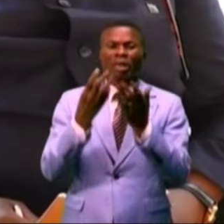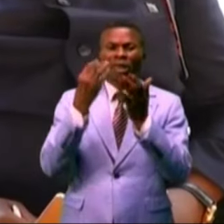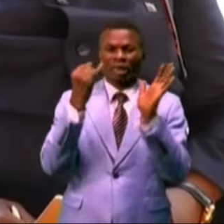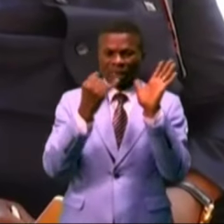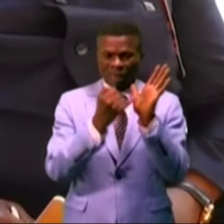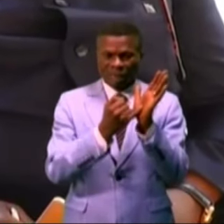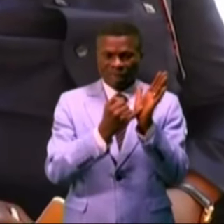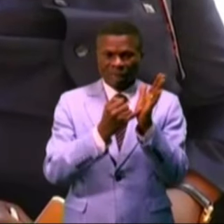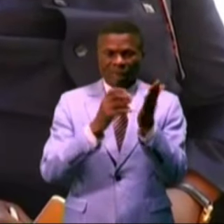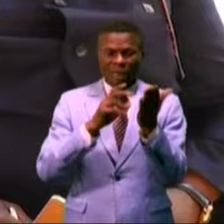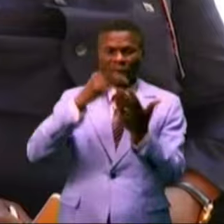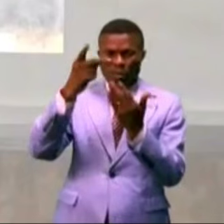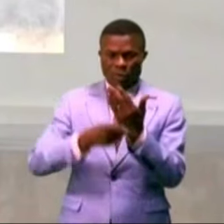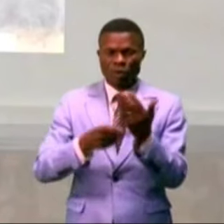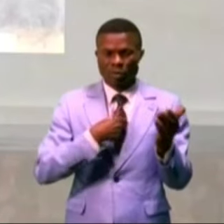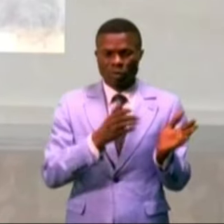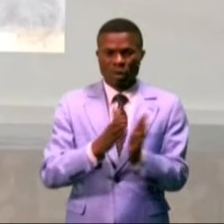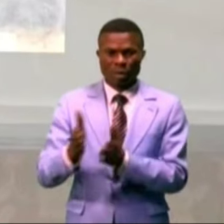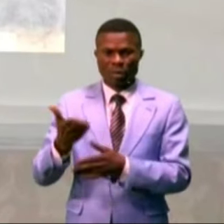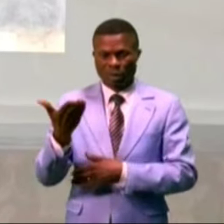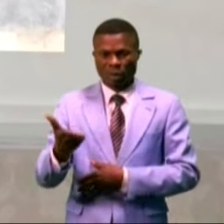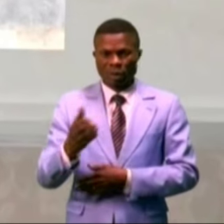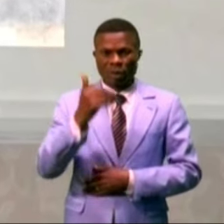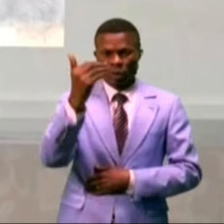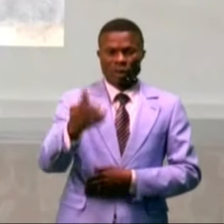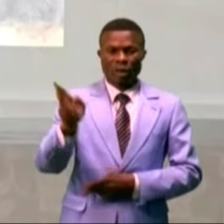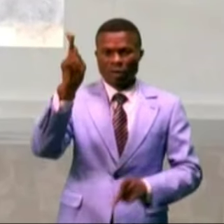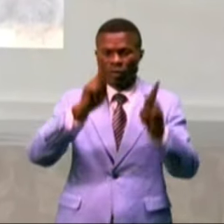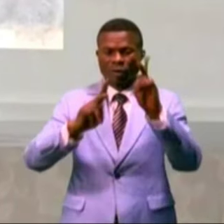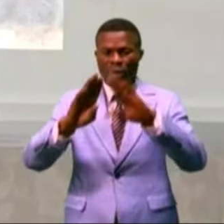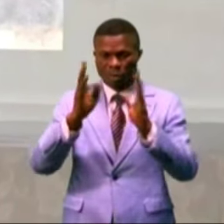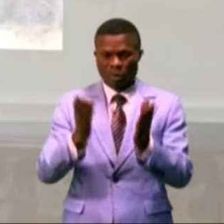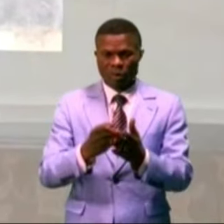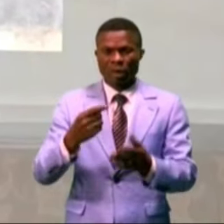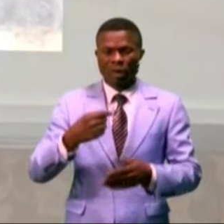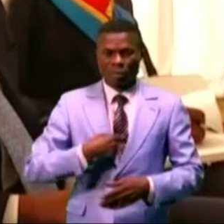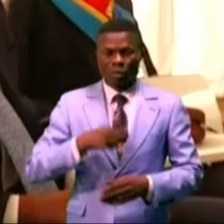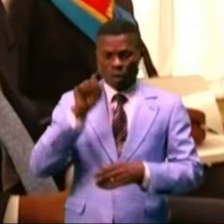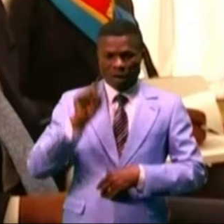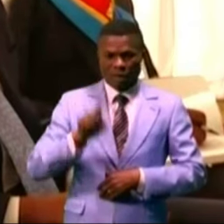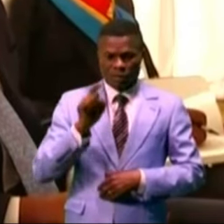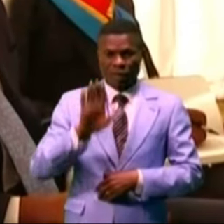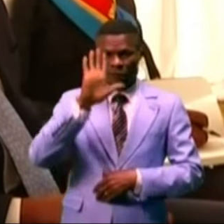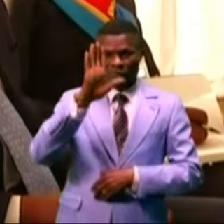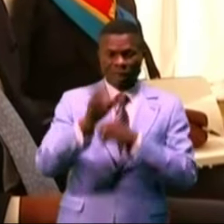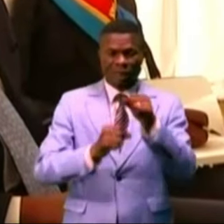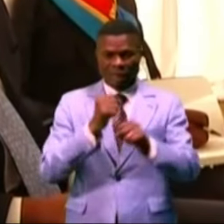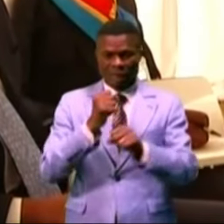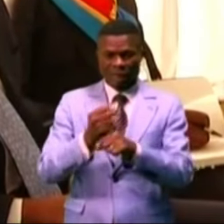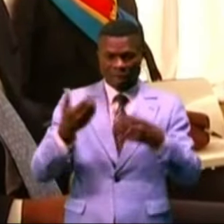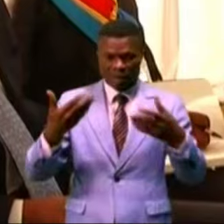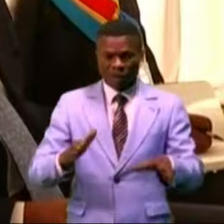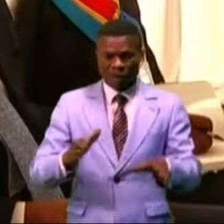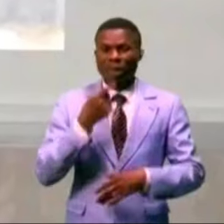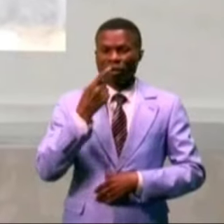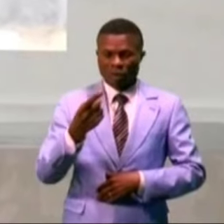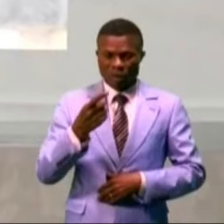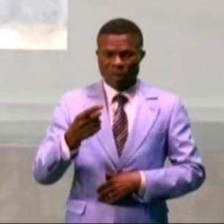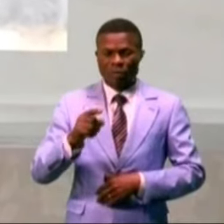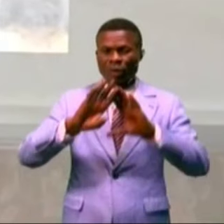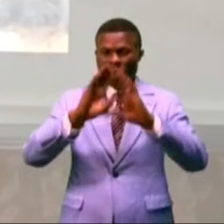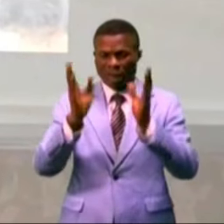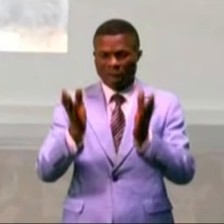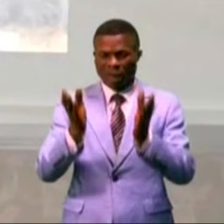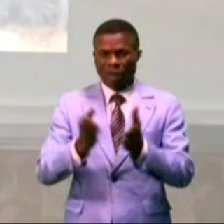j'avais pris devant le peuple. Et je veux qu'à la fin de ce mandat, je puisse dire à mes